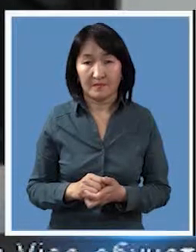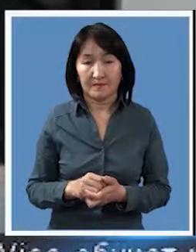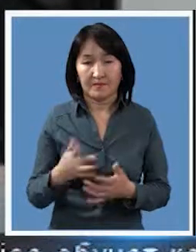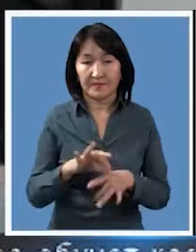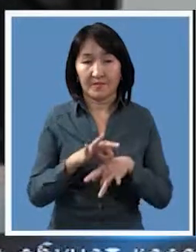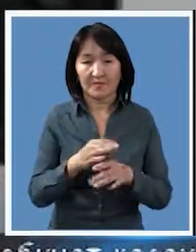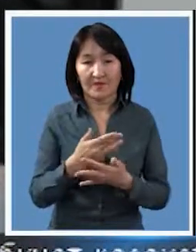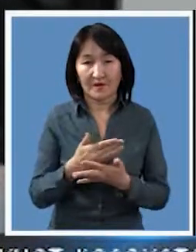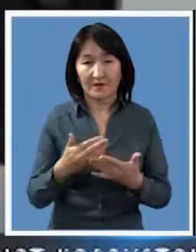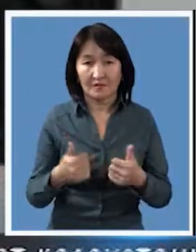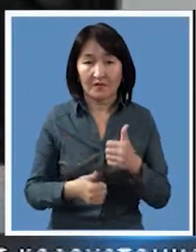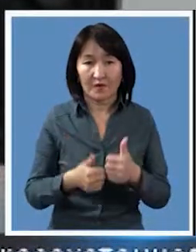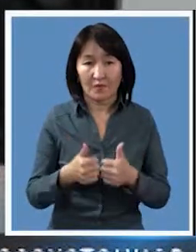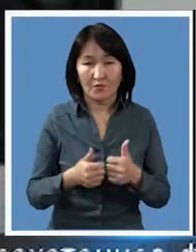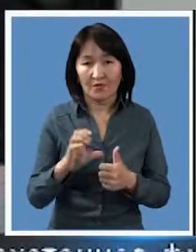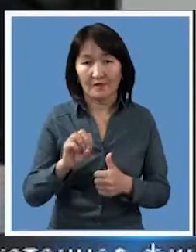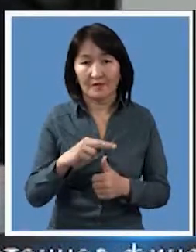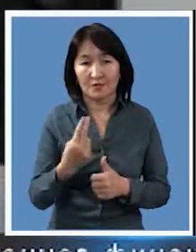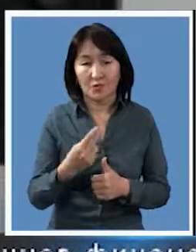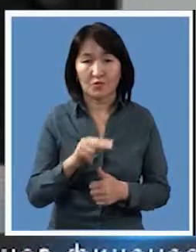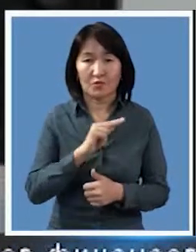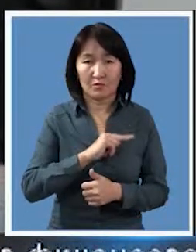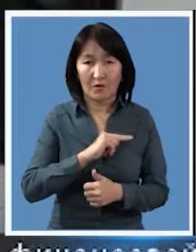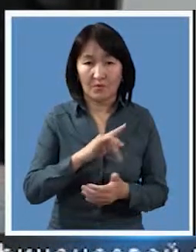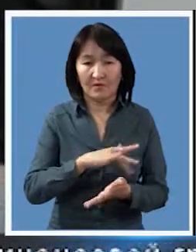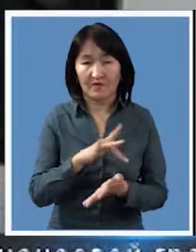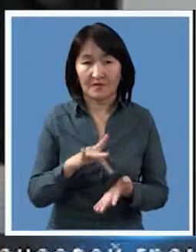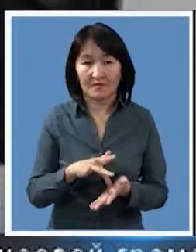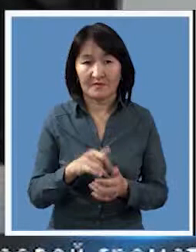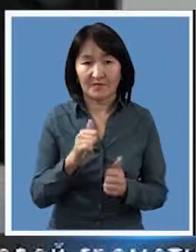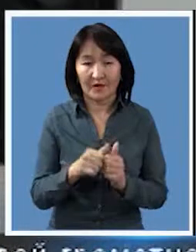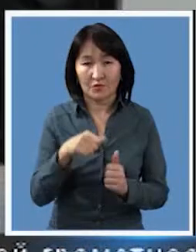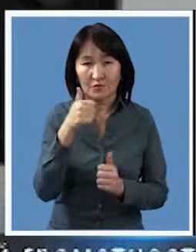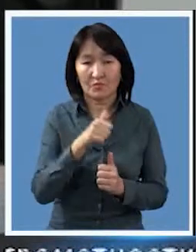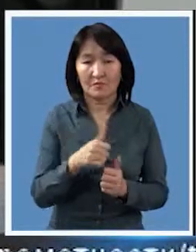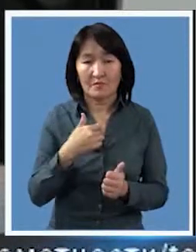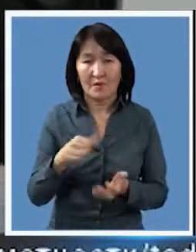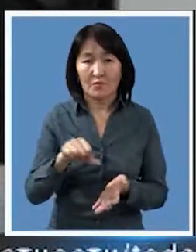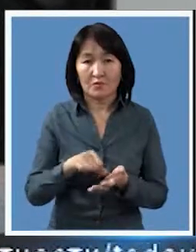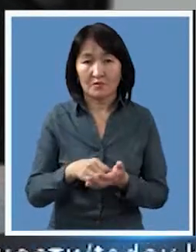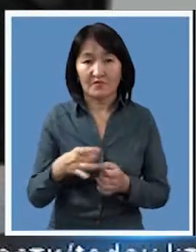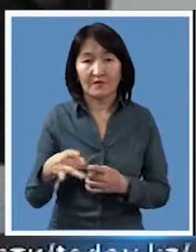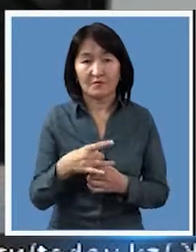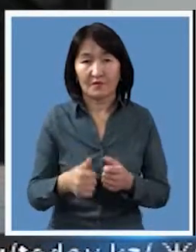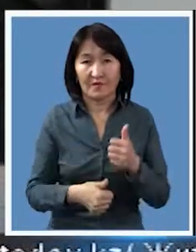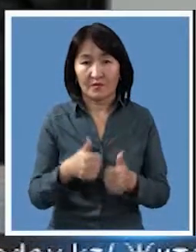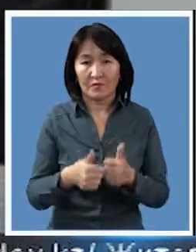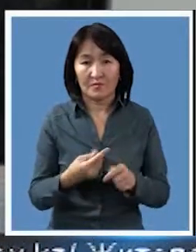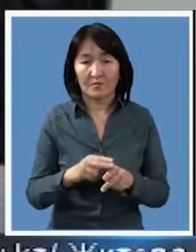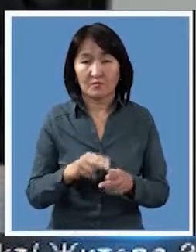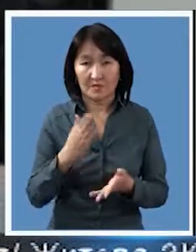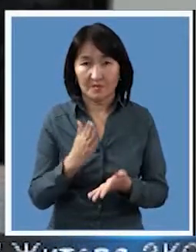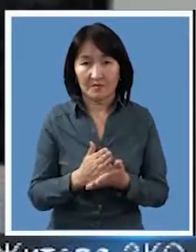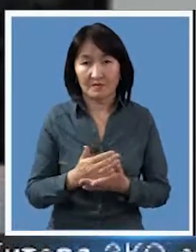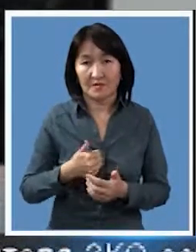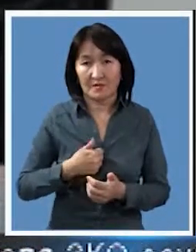Проводятся различные конкурсы, и соцработники или сотрудники центров, мы ежегодно участвуем в республиканском конкурсе. Есть повод гордиться. К примеру, в